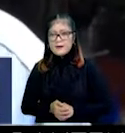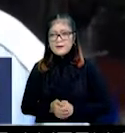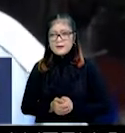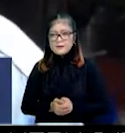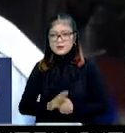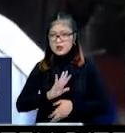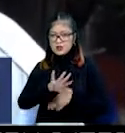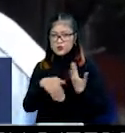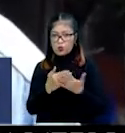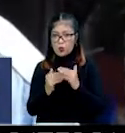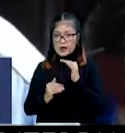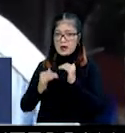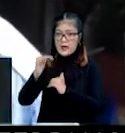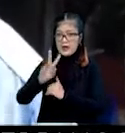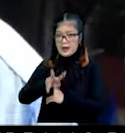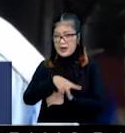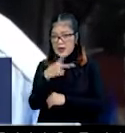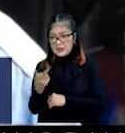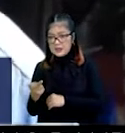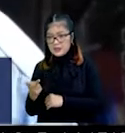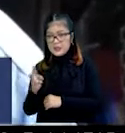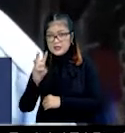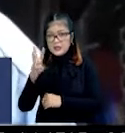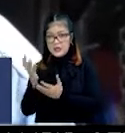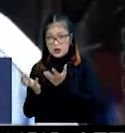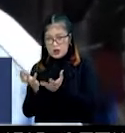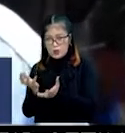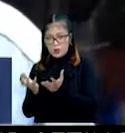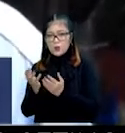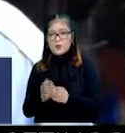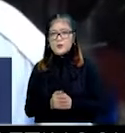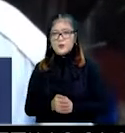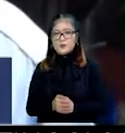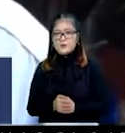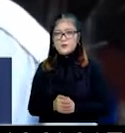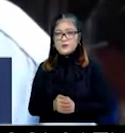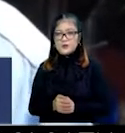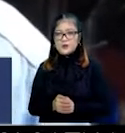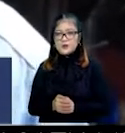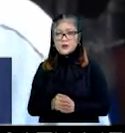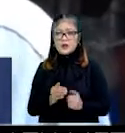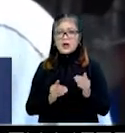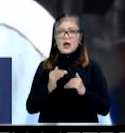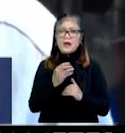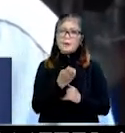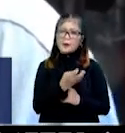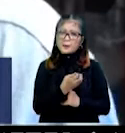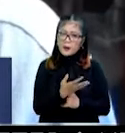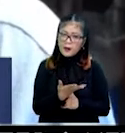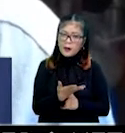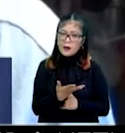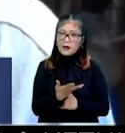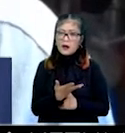jadi saya berlalu Gang bersubsidi yang tidak follow nanti keduluan anak itu browser untuk yang